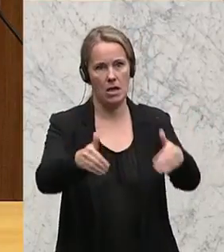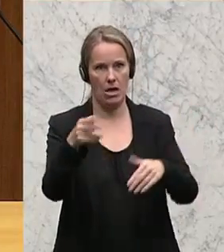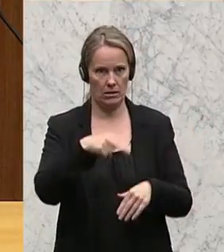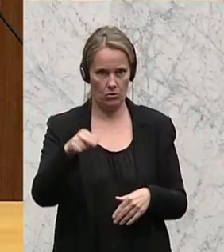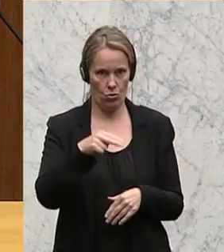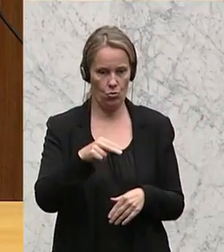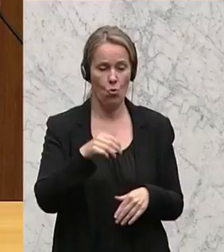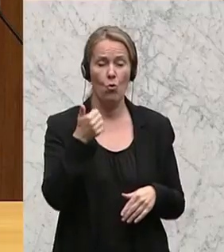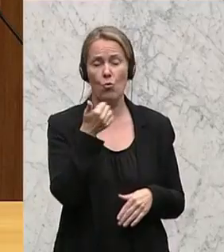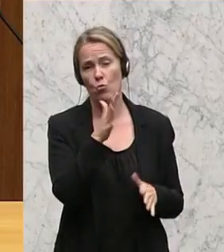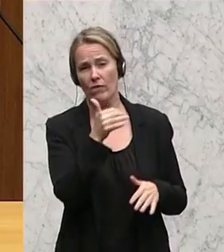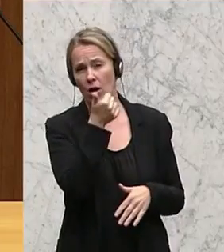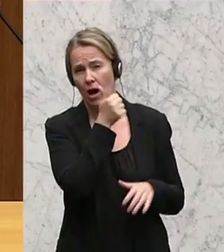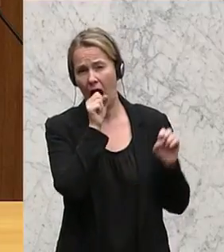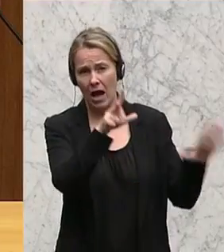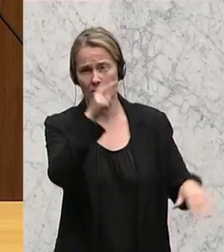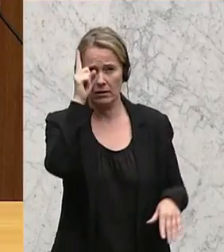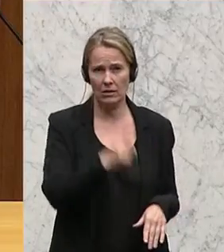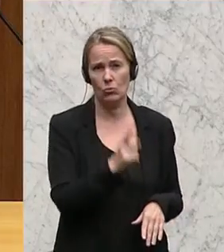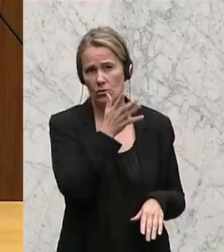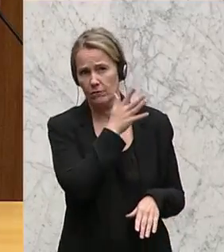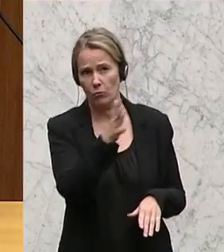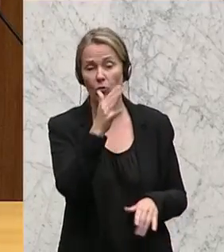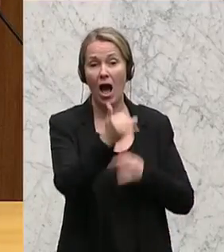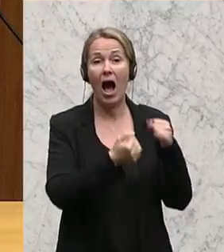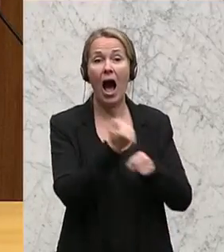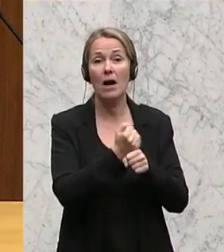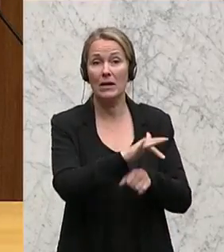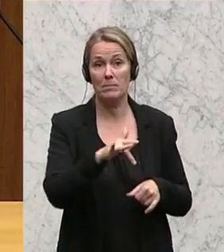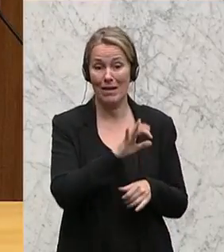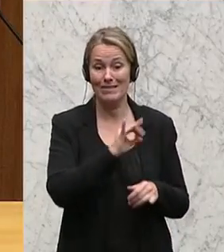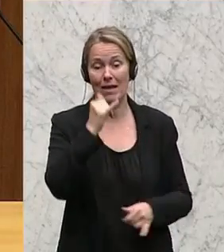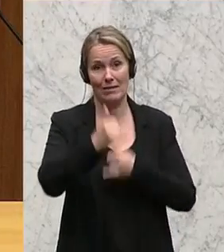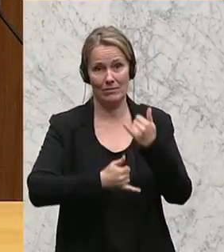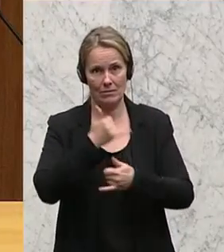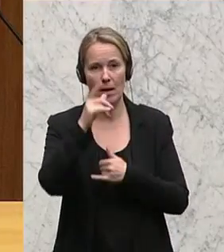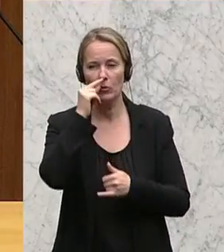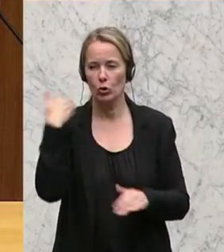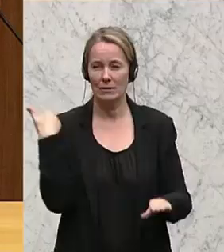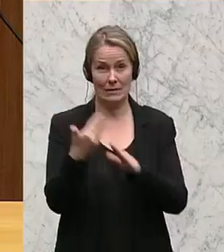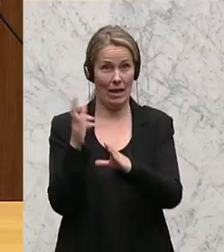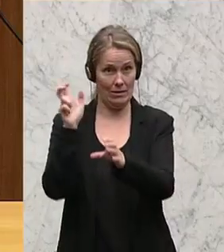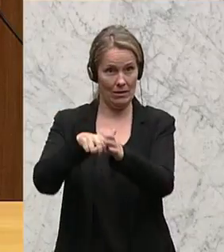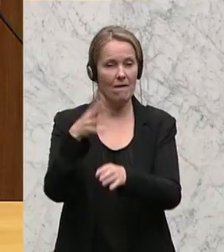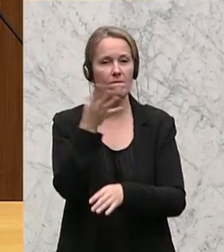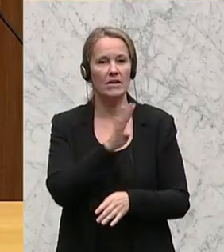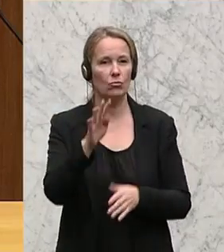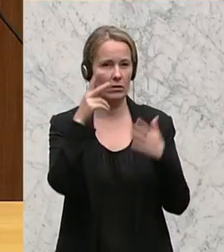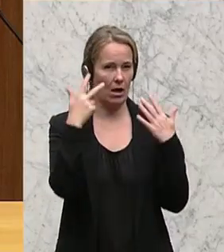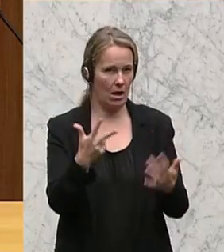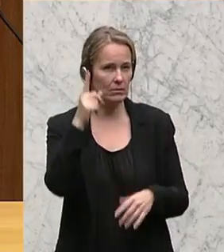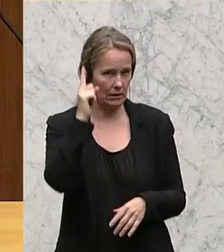von rund 18.500 Arbeitsplätzen pro Jahr. Das sind, seit wir bei der EU sind, 480.000